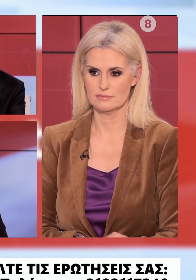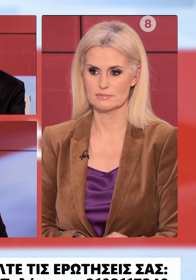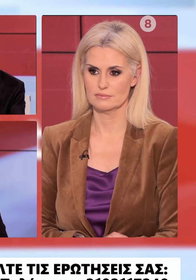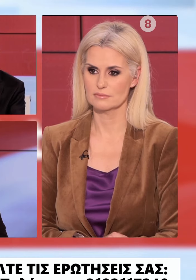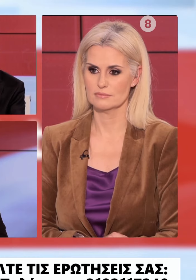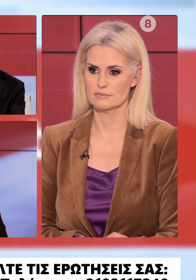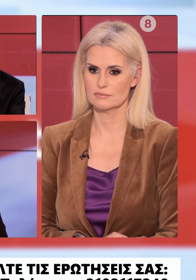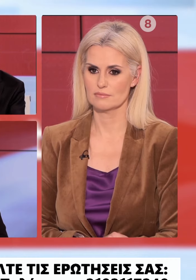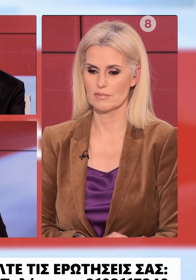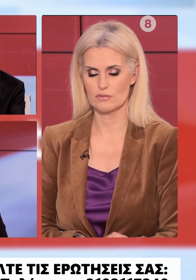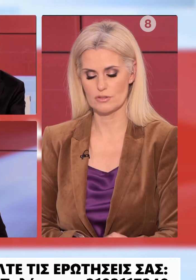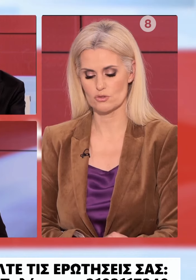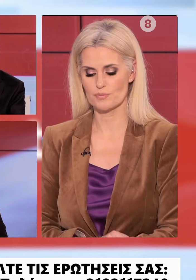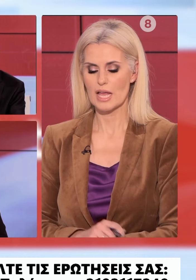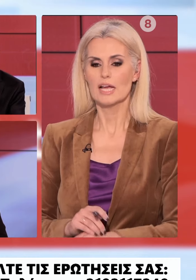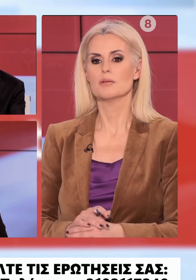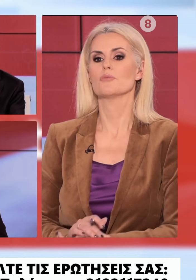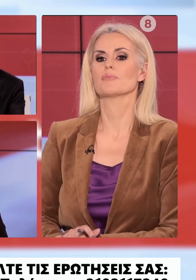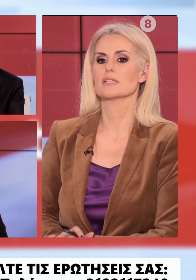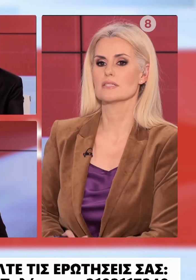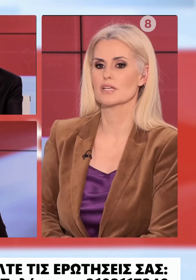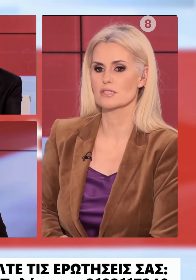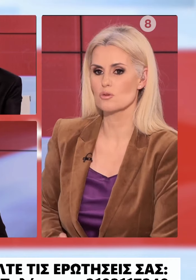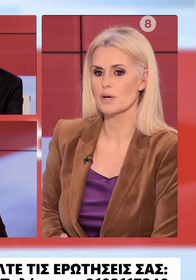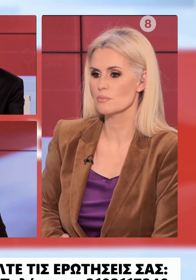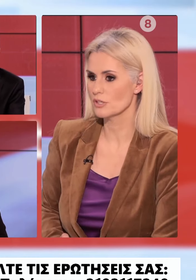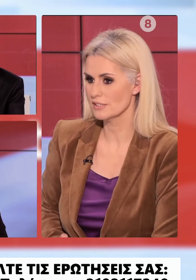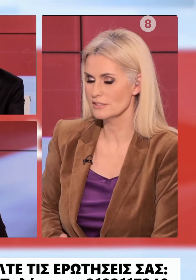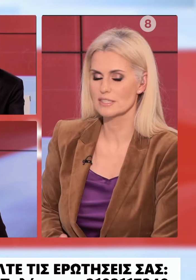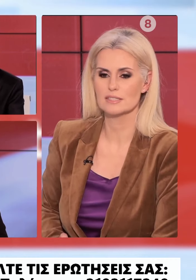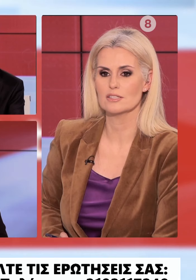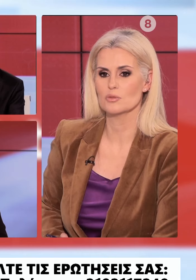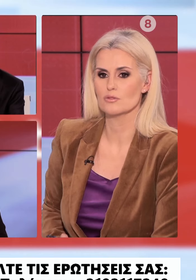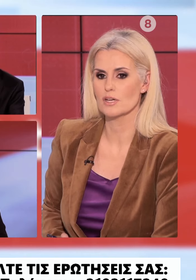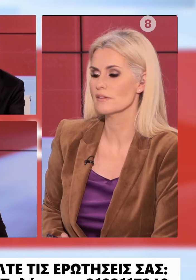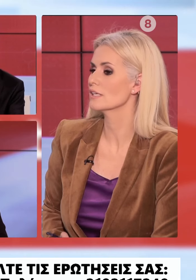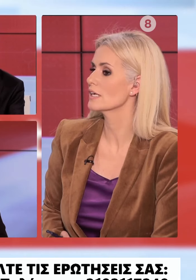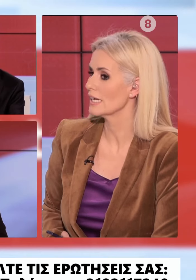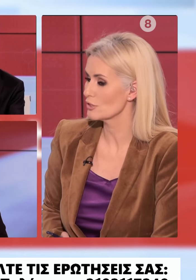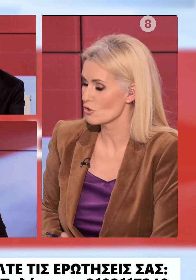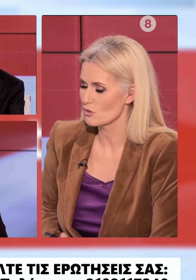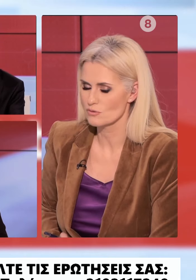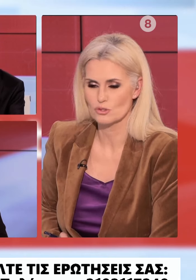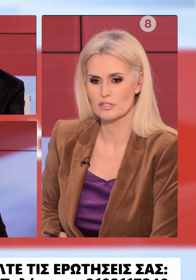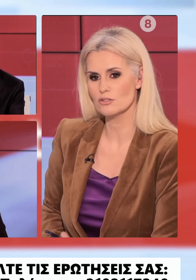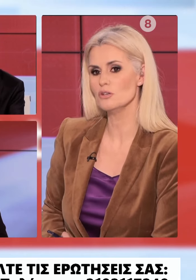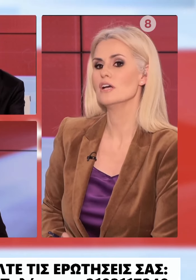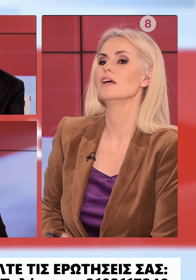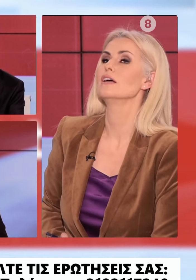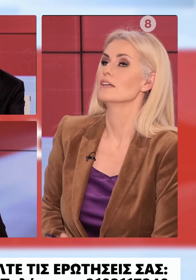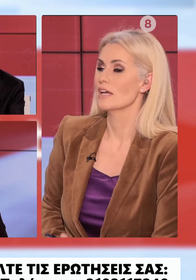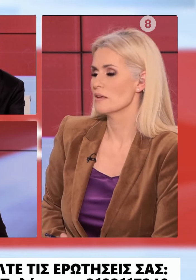ποιοτικά αντιπαράθεση πάνω σε αυτό το πεδίο. Λοιπόν, να σας ευχαριστήσω πάρα πολύ. Να έχετε ένα όμορφο βράδυ και ένα καλύτερο Σαββατοκύριακο.